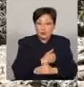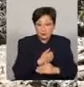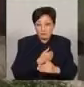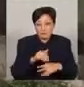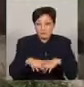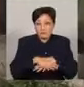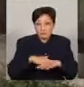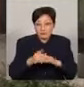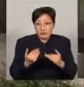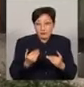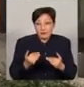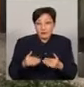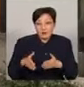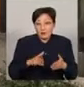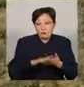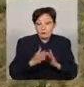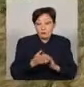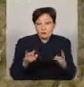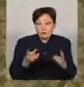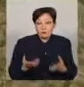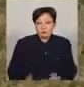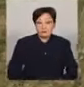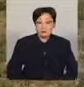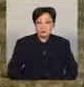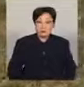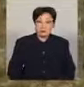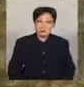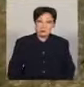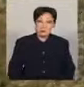амалы келісу ғана болмақ. Әлібек Шынтемір, Медет Саматұлы, Алматы арнасы.